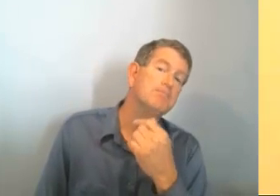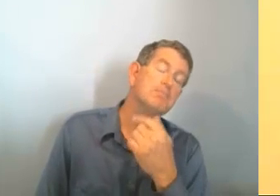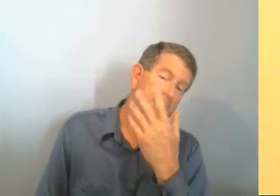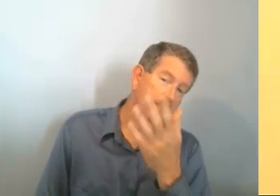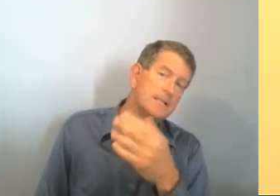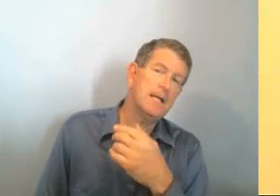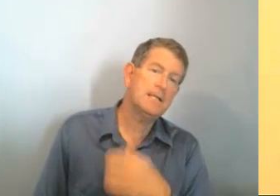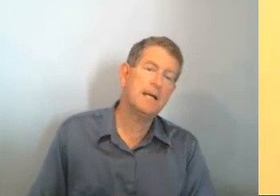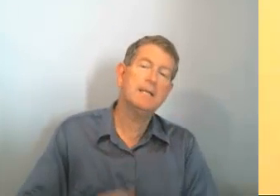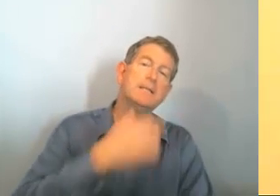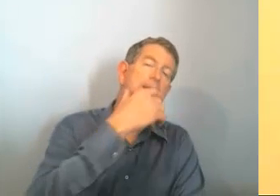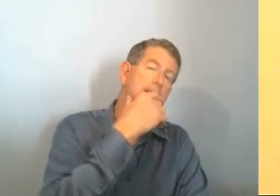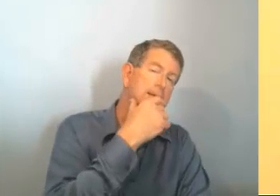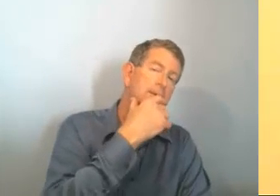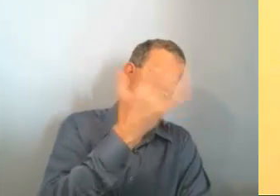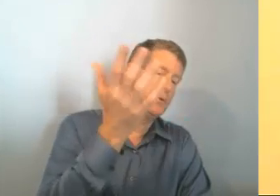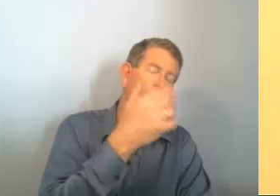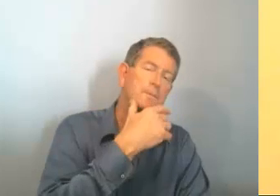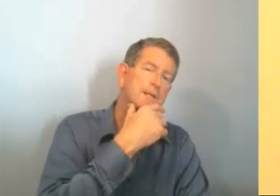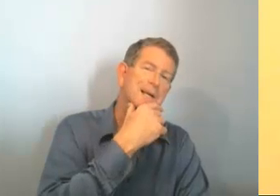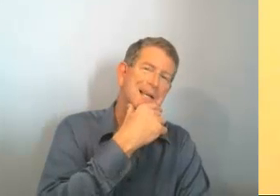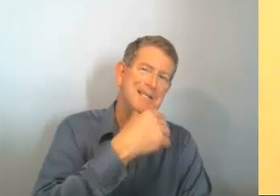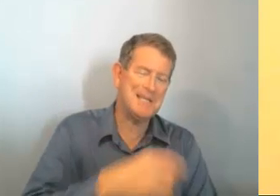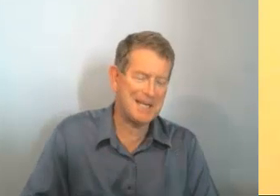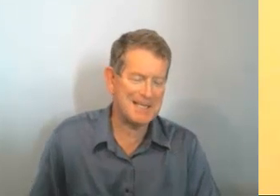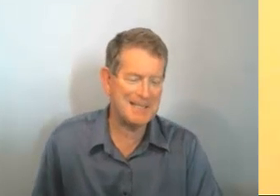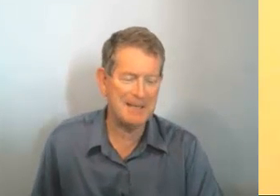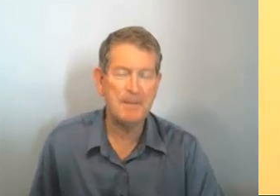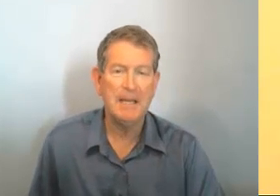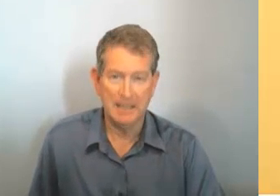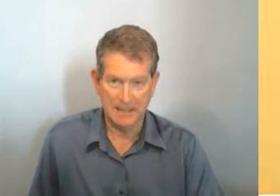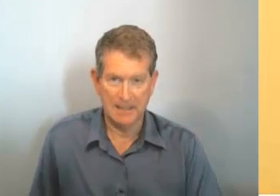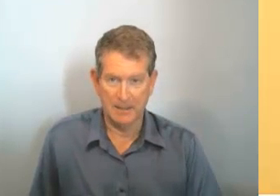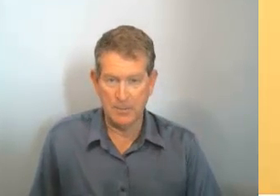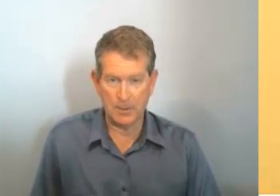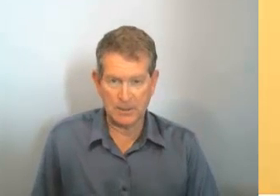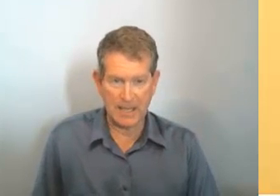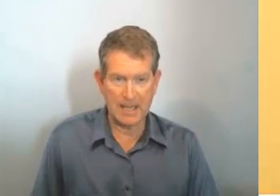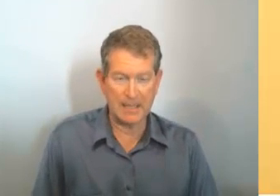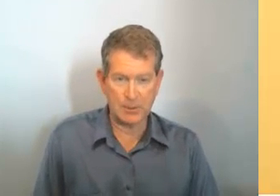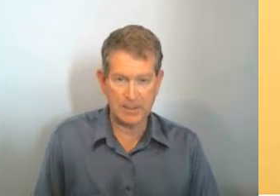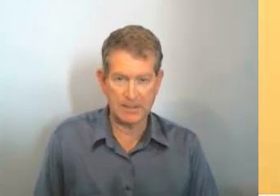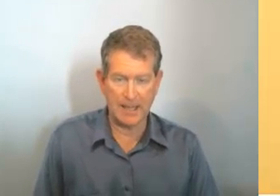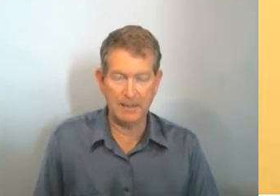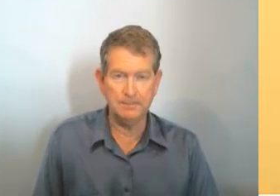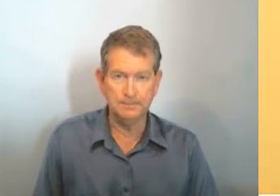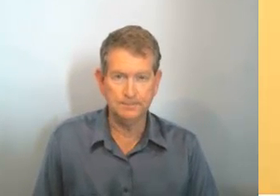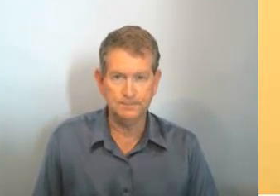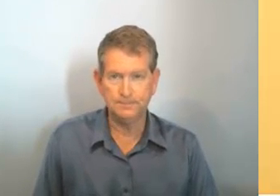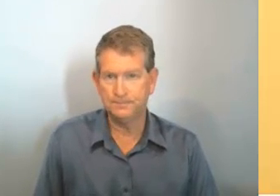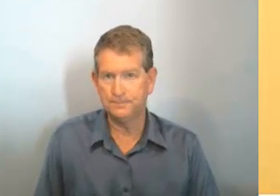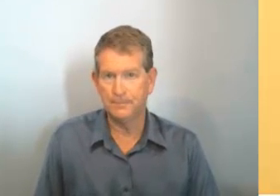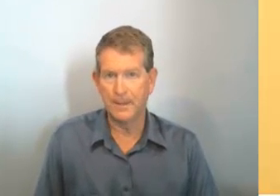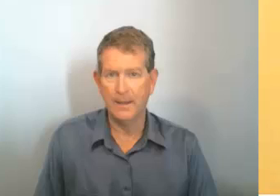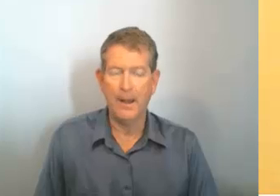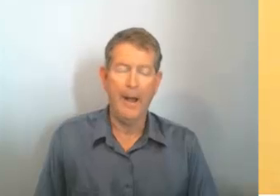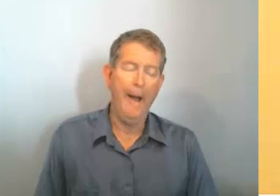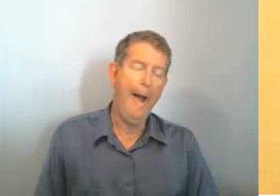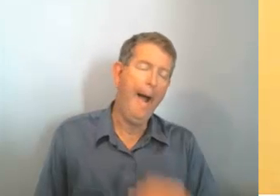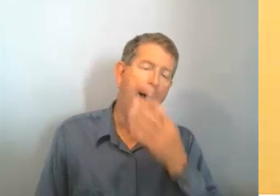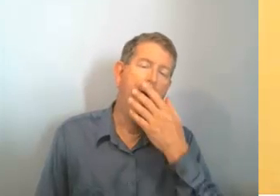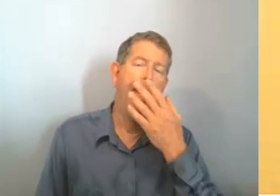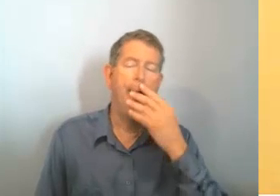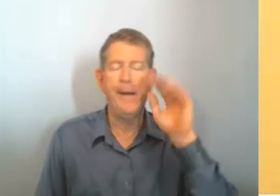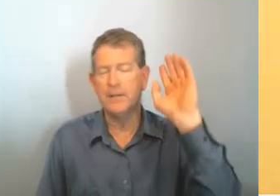S'intéresser. S'intéresser. Plutôt comme ça. S'intéresser. Numéro 5. Qu'est-ce que c'est que ça?